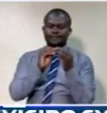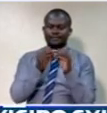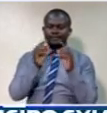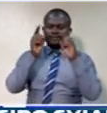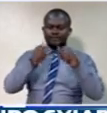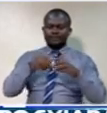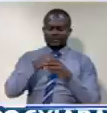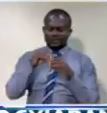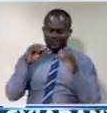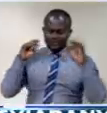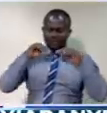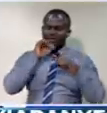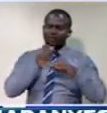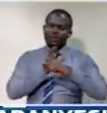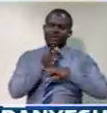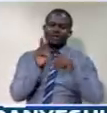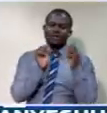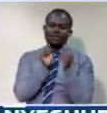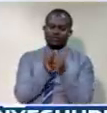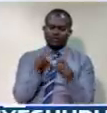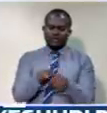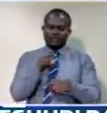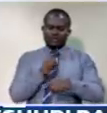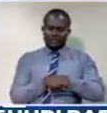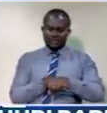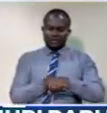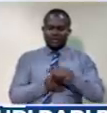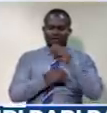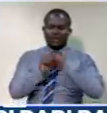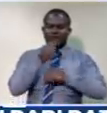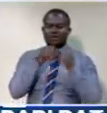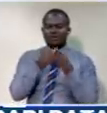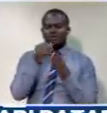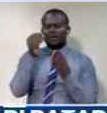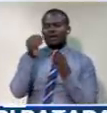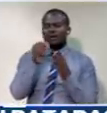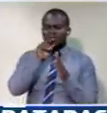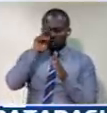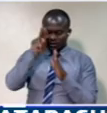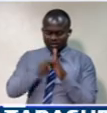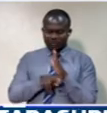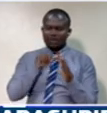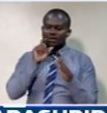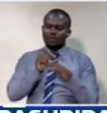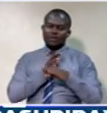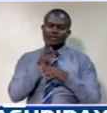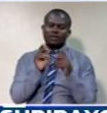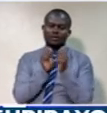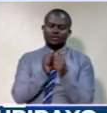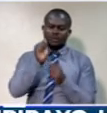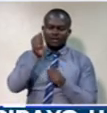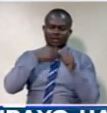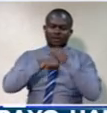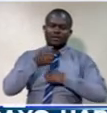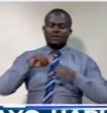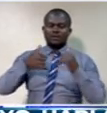w'abitabira ikiriyo ntugomba kurenza abantu 10 icyarimwe. Imihango yo gushyingura ntigomba kurenza abantu 15. Ibikorwa